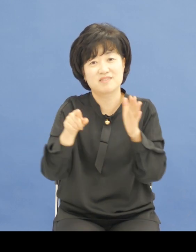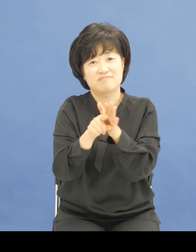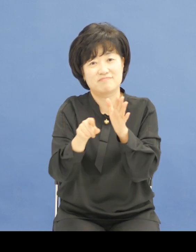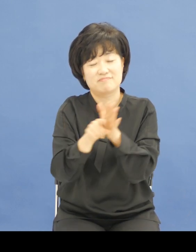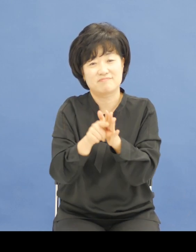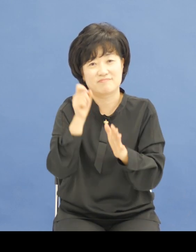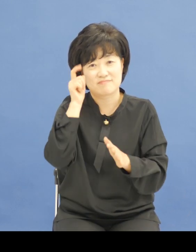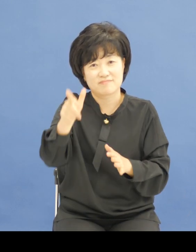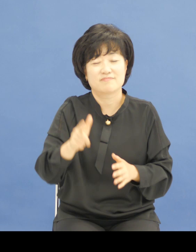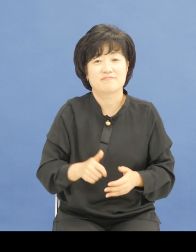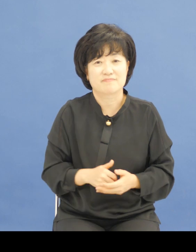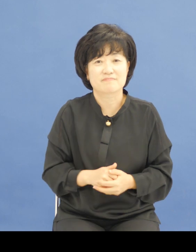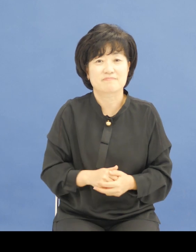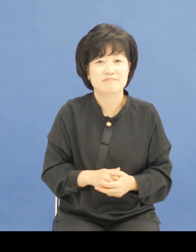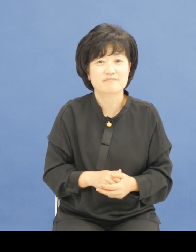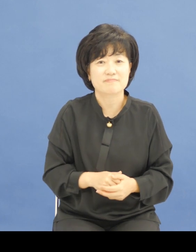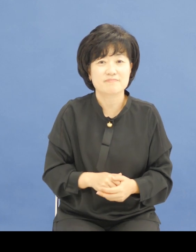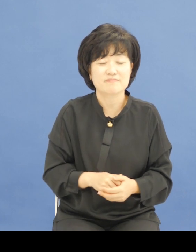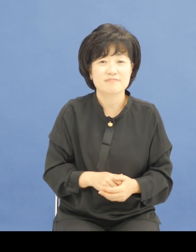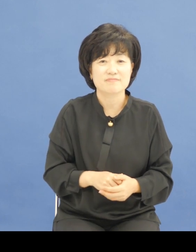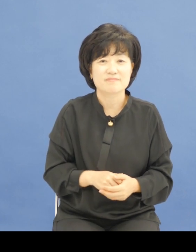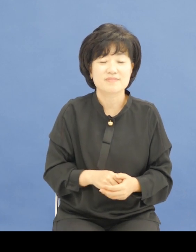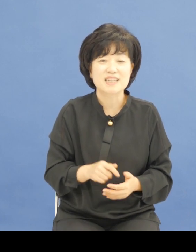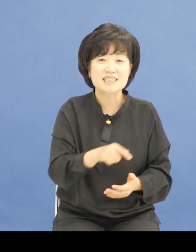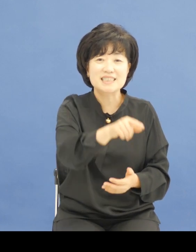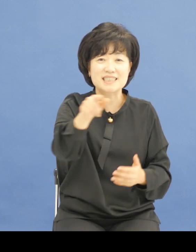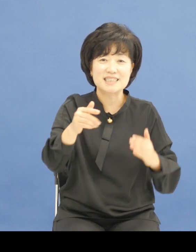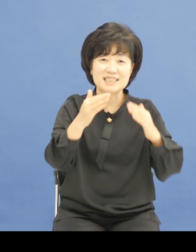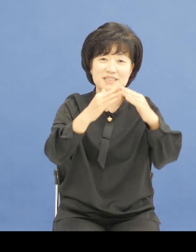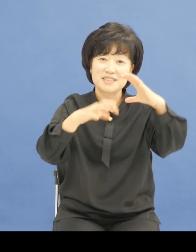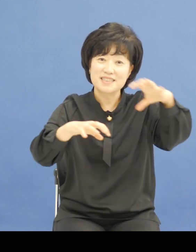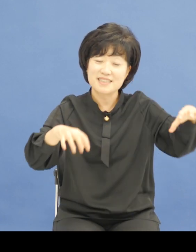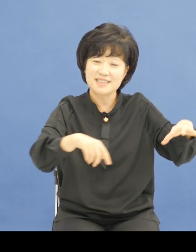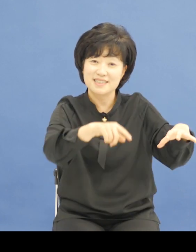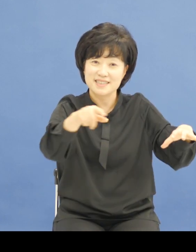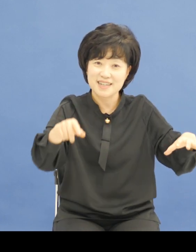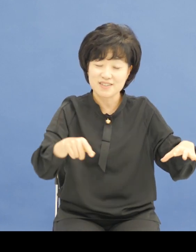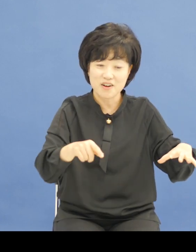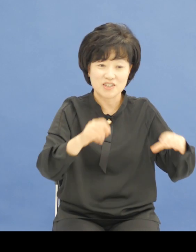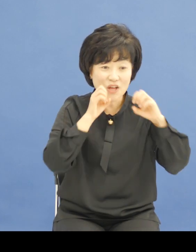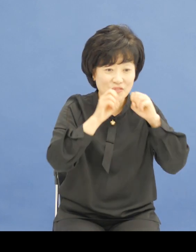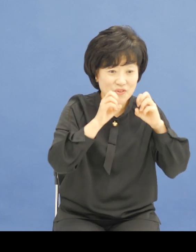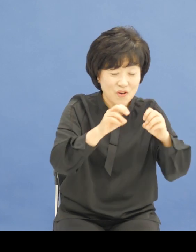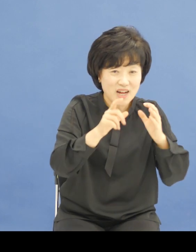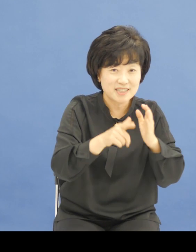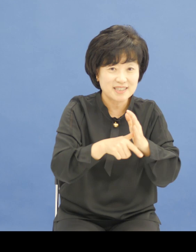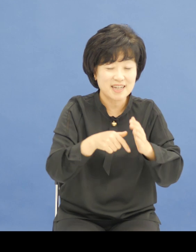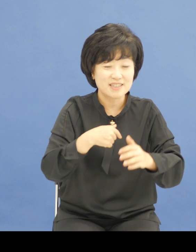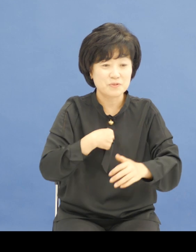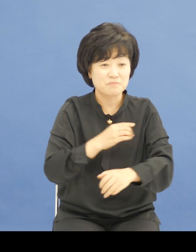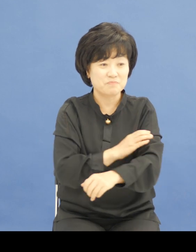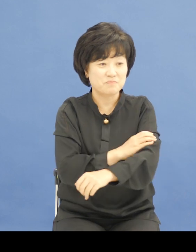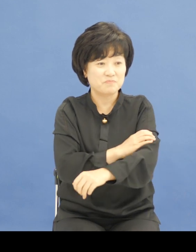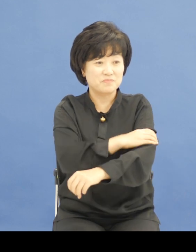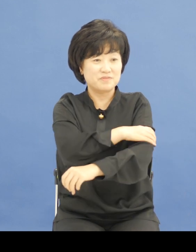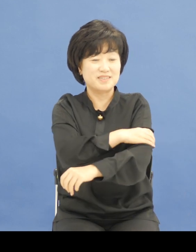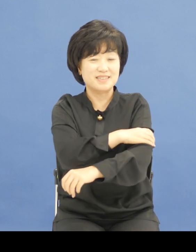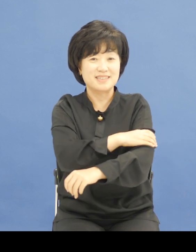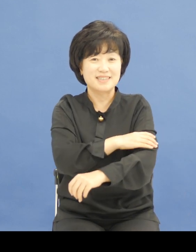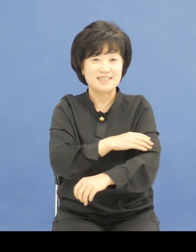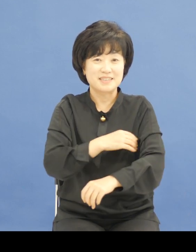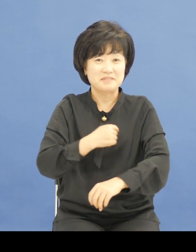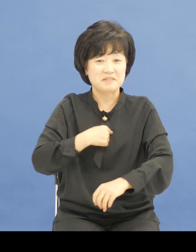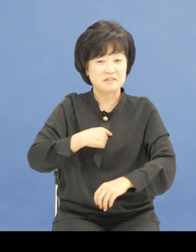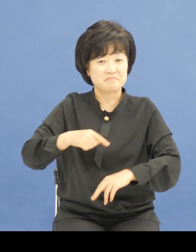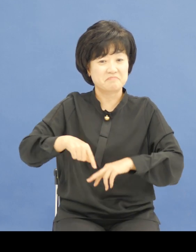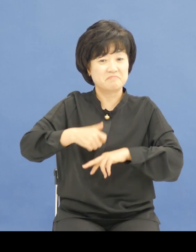내가 보이지 않게 좀 뭐 권력이라고는 뭐하지만 이렇게 좀 약간 스타처럼 이렇게 지내다 보면 살짝 아 내가 가끔 교만할 때가 있다라고 반성할